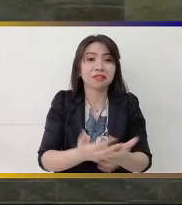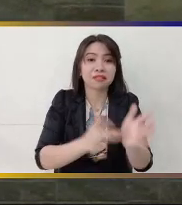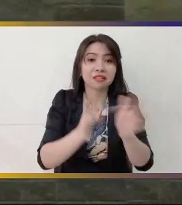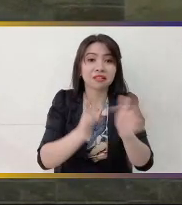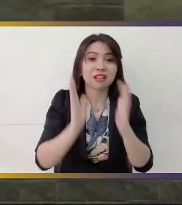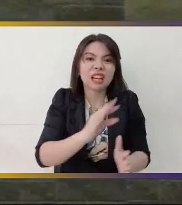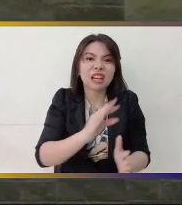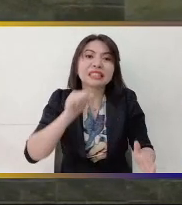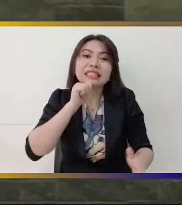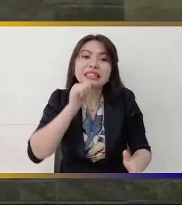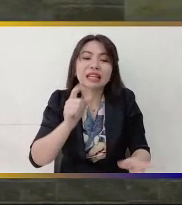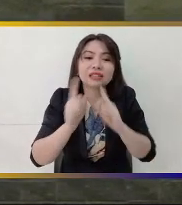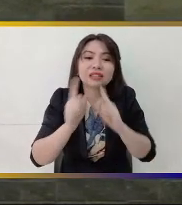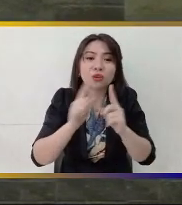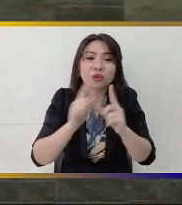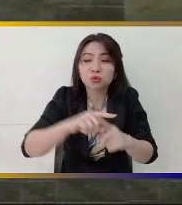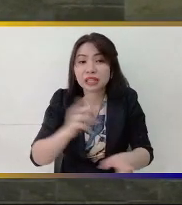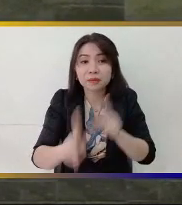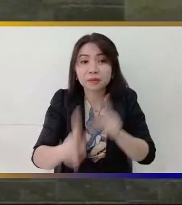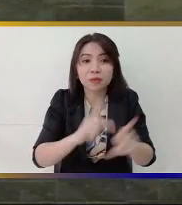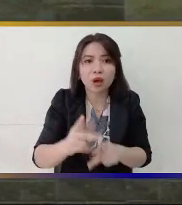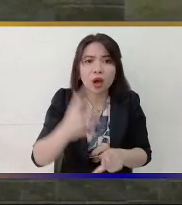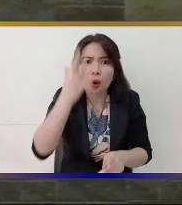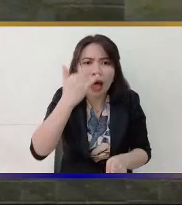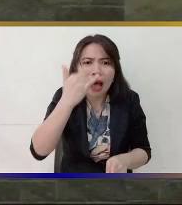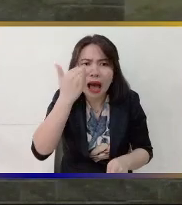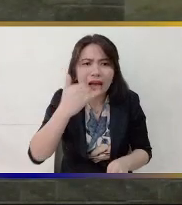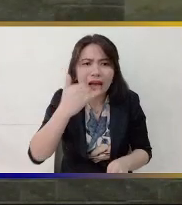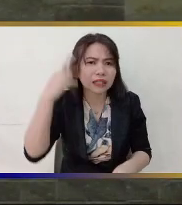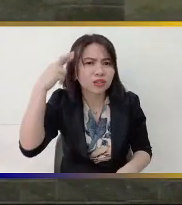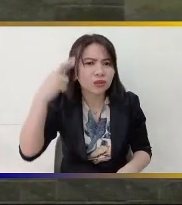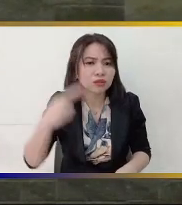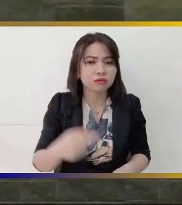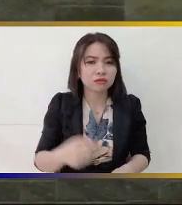mong kausapin? Ano yung dahilan na yon? The Bible says,